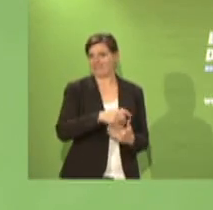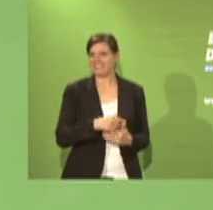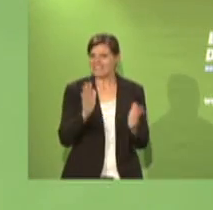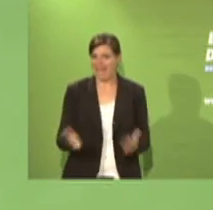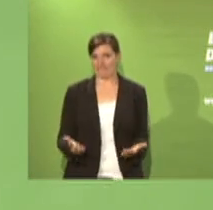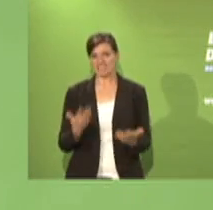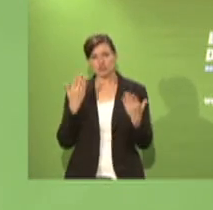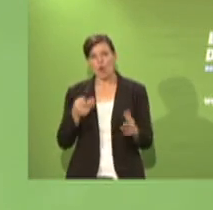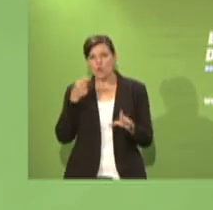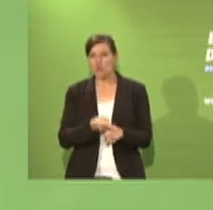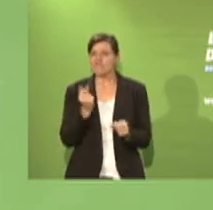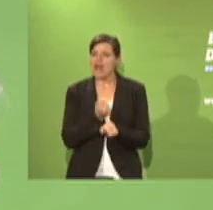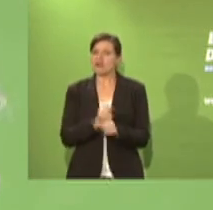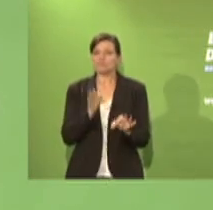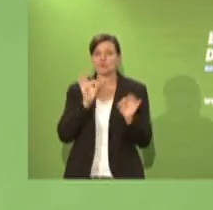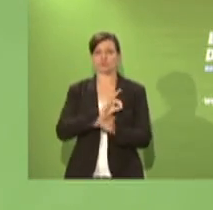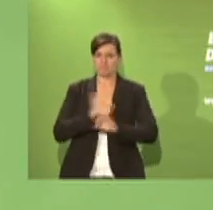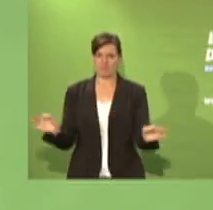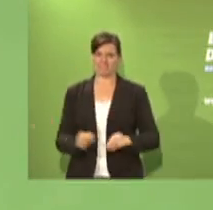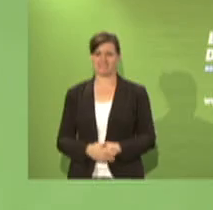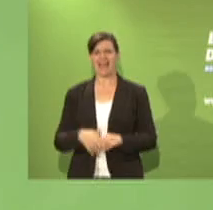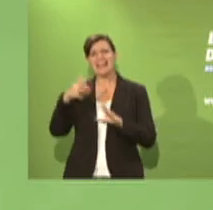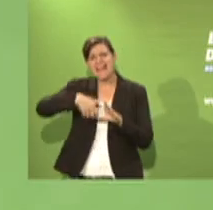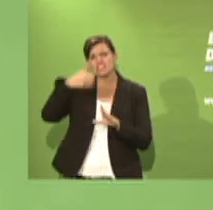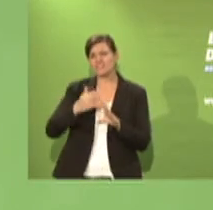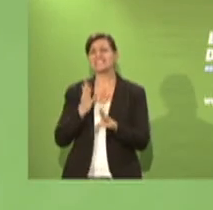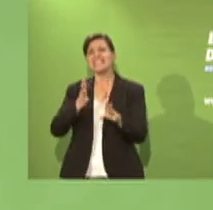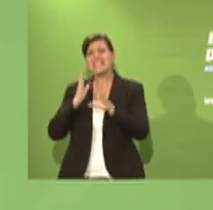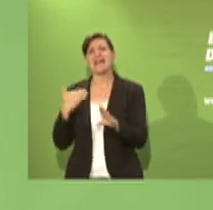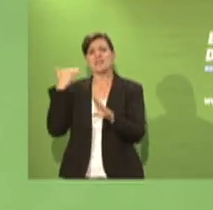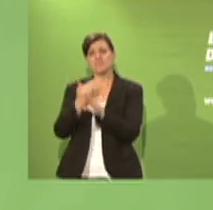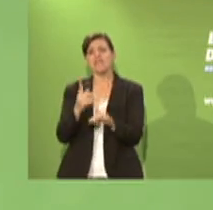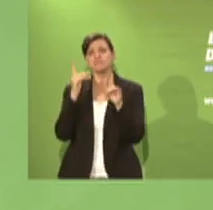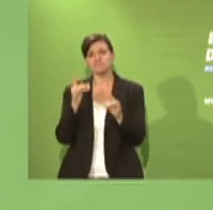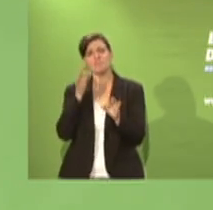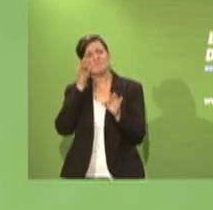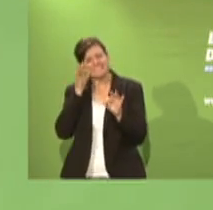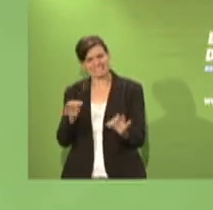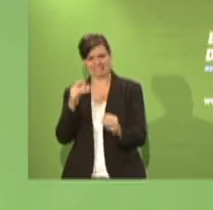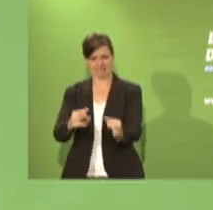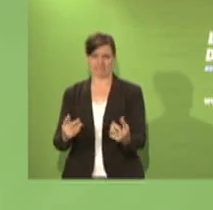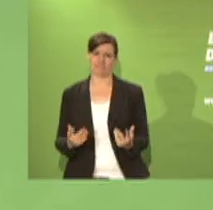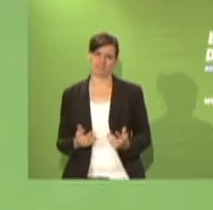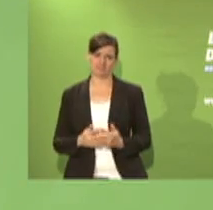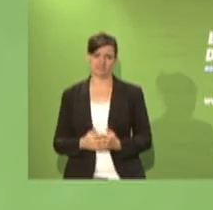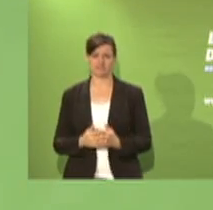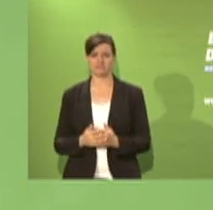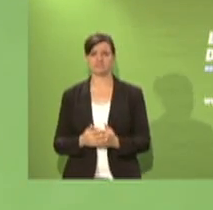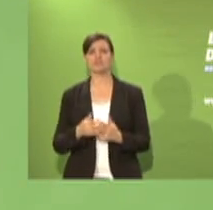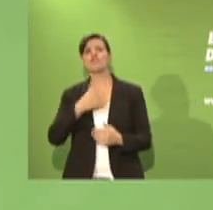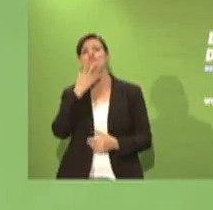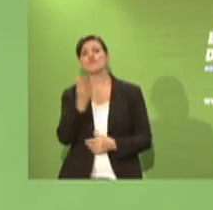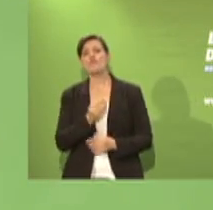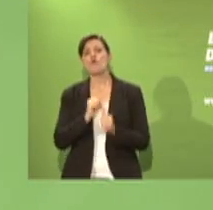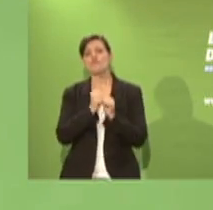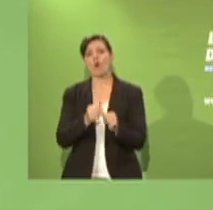Liebe Freundinnen und Freunde, die Landwirtschaft hat sich in den letzten 10 Jahren noch mal deutlich intensiviert. Fruchtfolgen sind mittlerweile